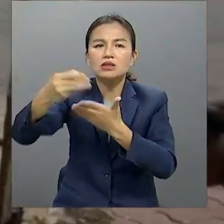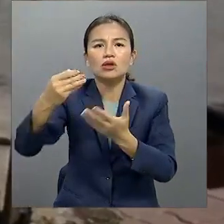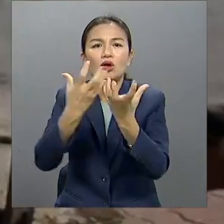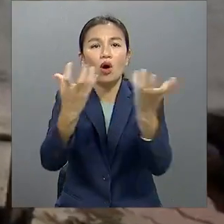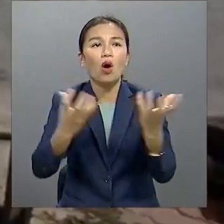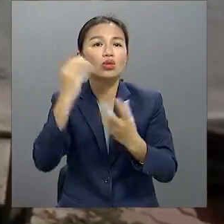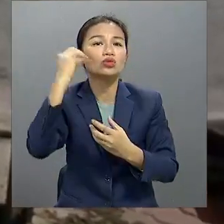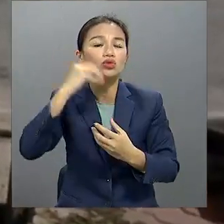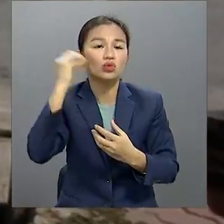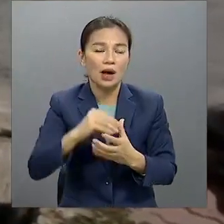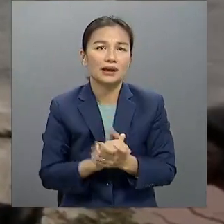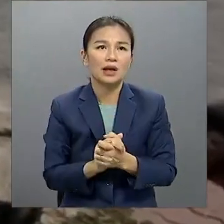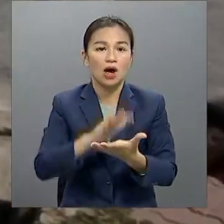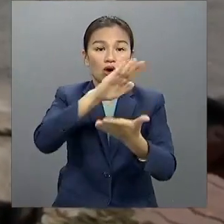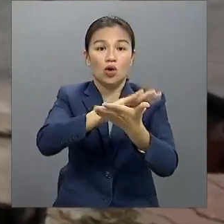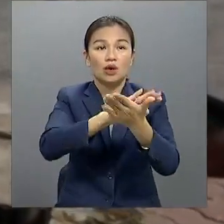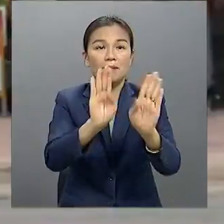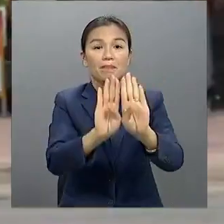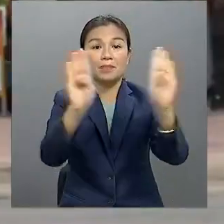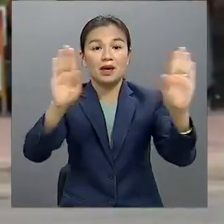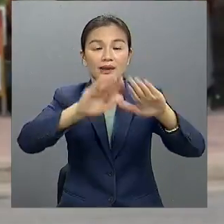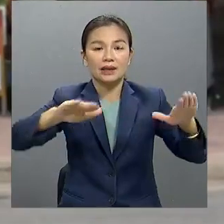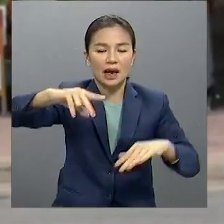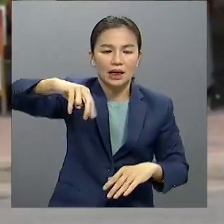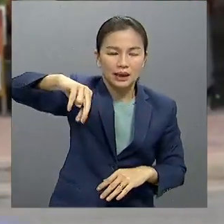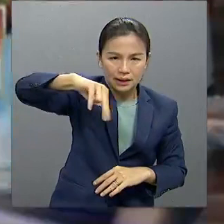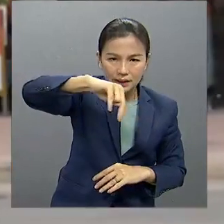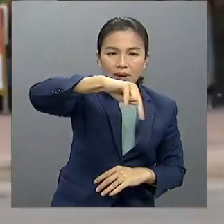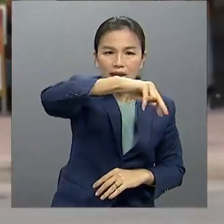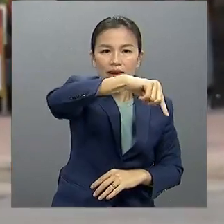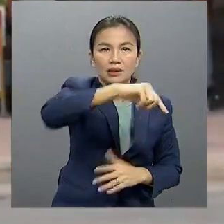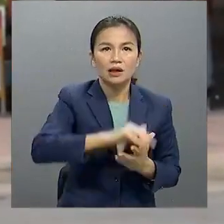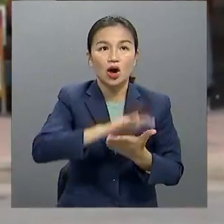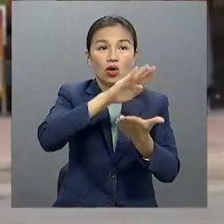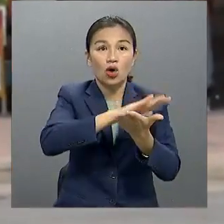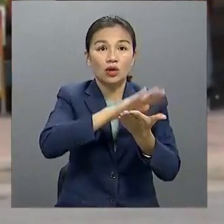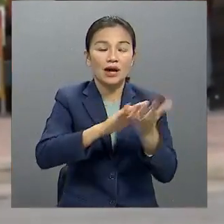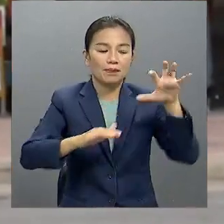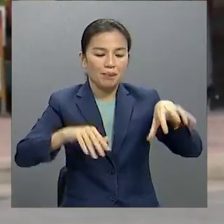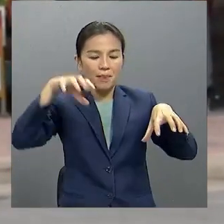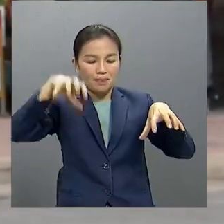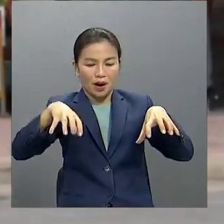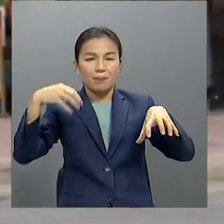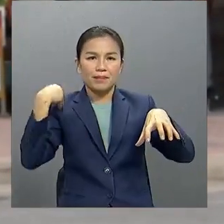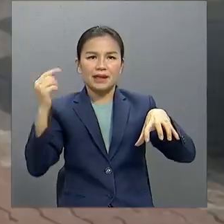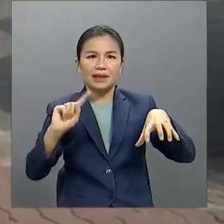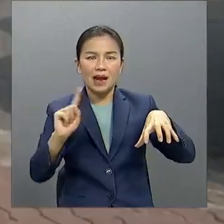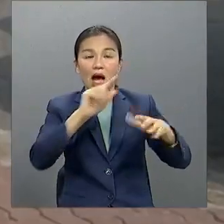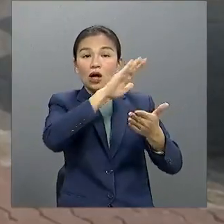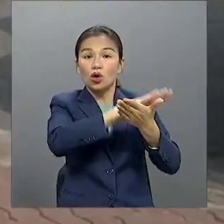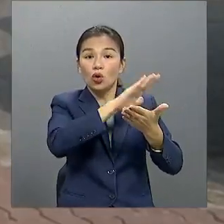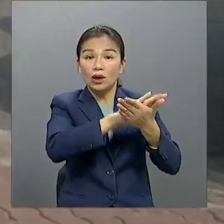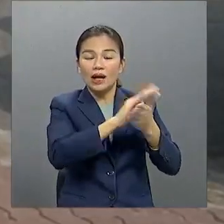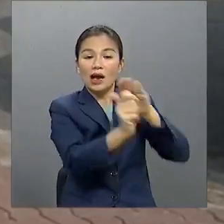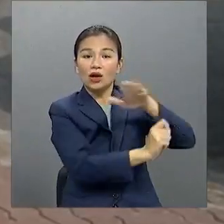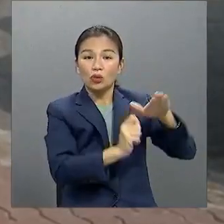ช่วงโรงเรียนเปิดเนี่ยปกตินักเรียนก็ต้องเดินผ่านเส้นนี้กันนะคะมีอยู่2โรงเรียนด้วยกันที่ใช้กันประจำก็คือโรงเรียนอนุบาลด่านช้างแล้วก็โ